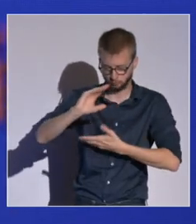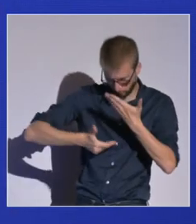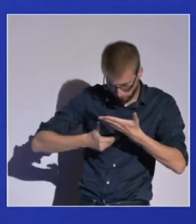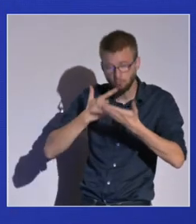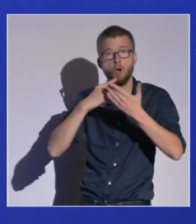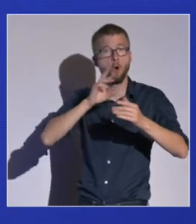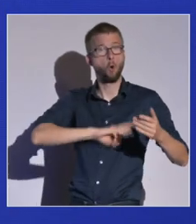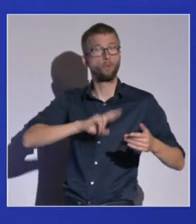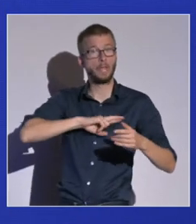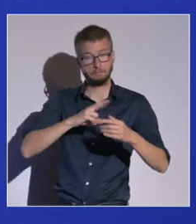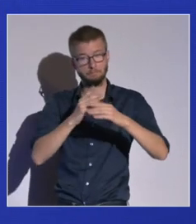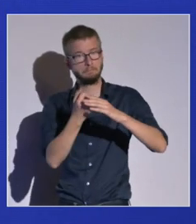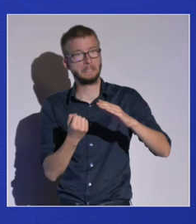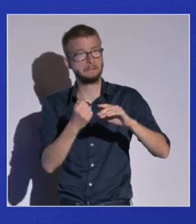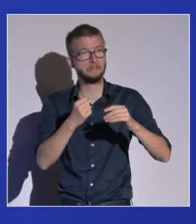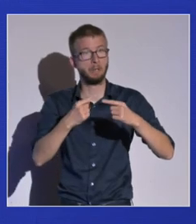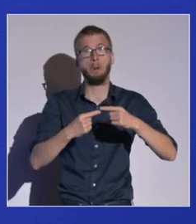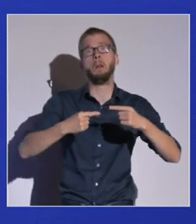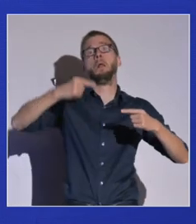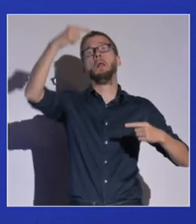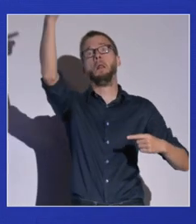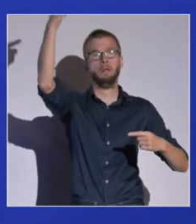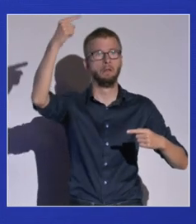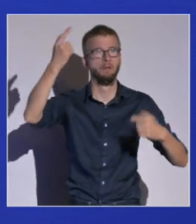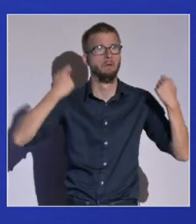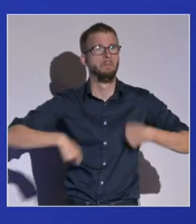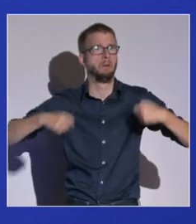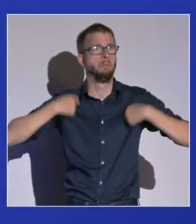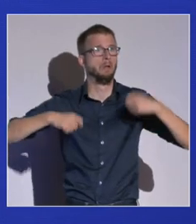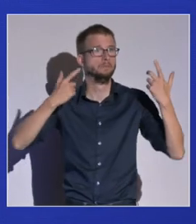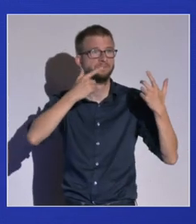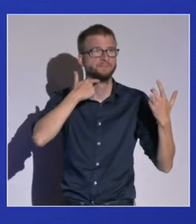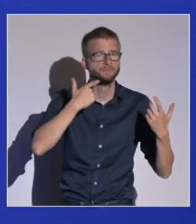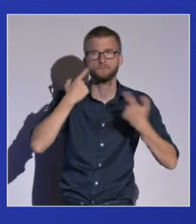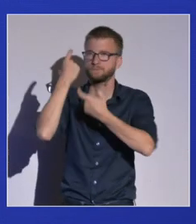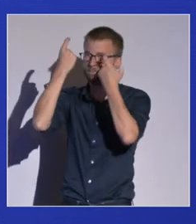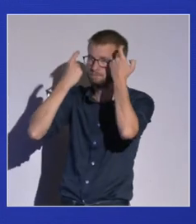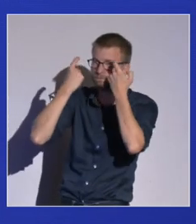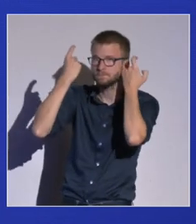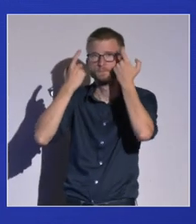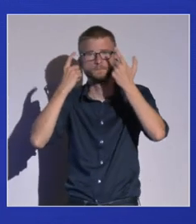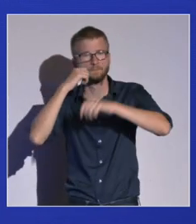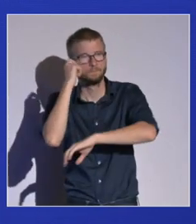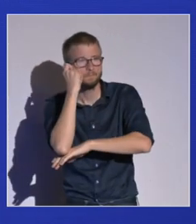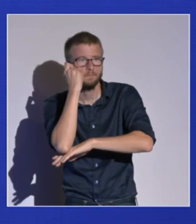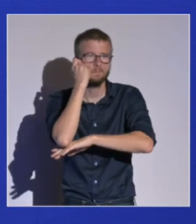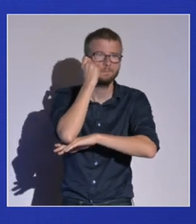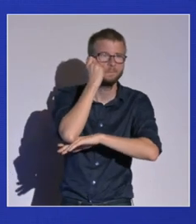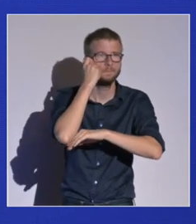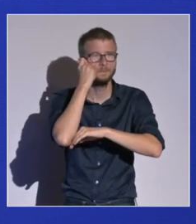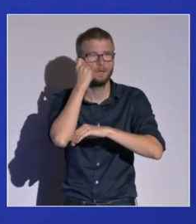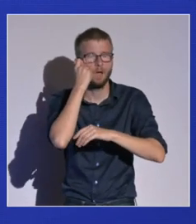Donc, ce n'est pas la peine de se casser la